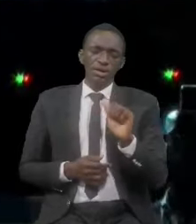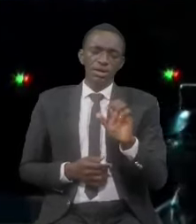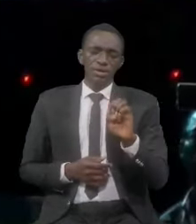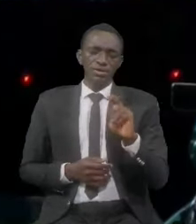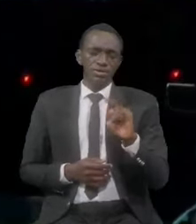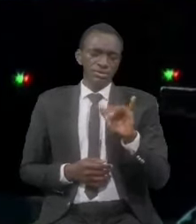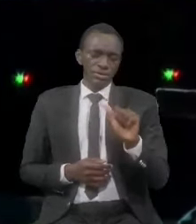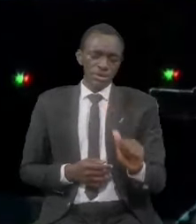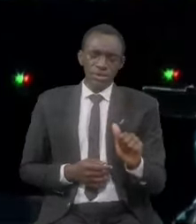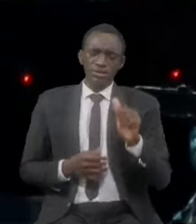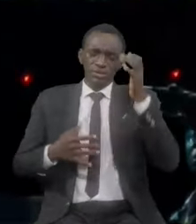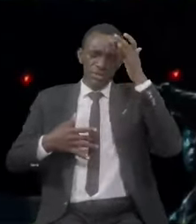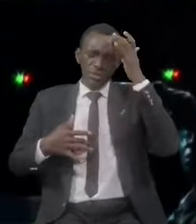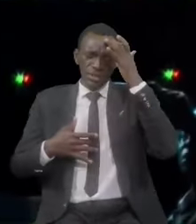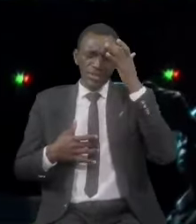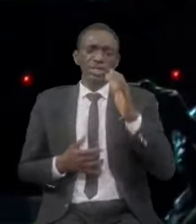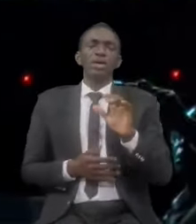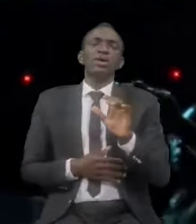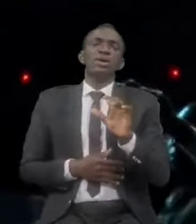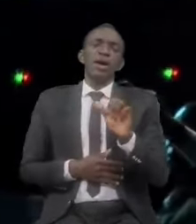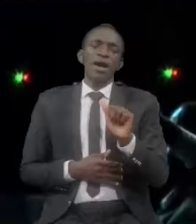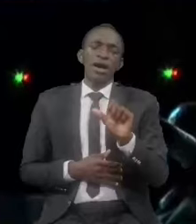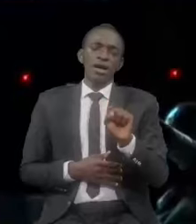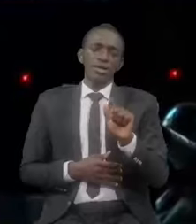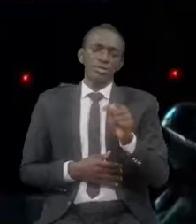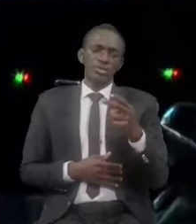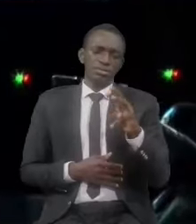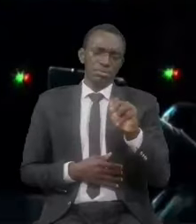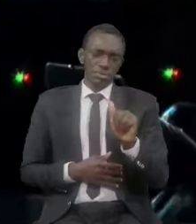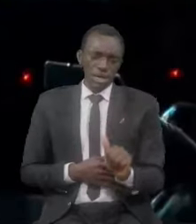l'asthme, tout problème dans vos reins,